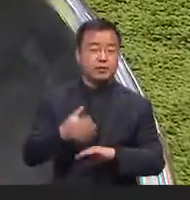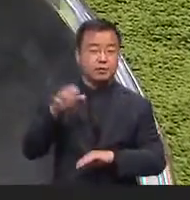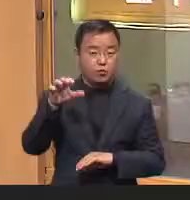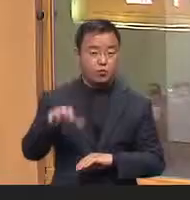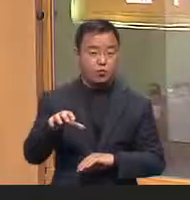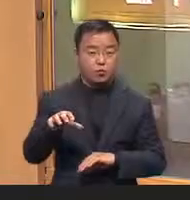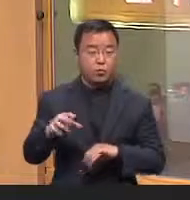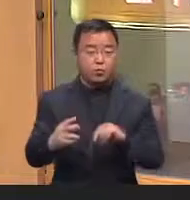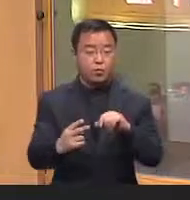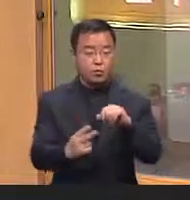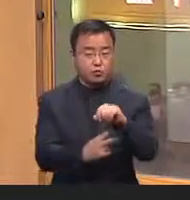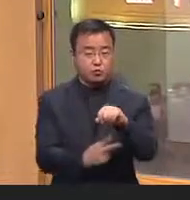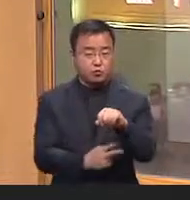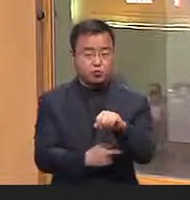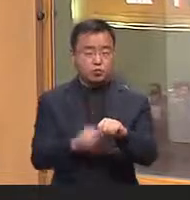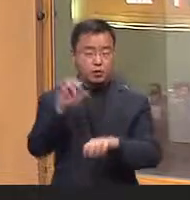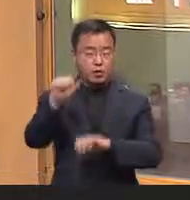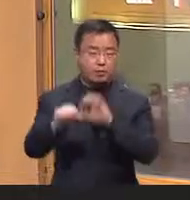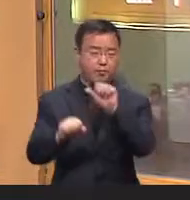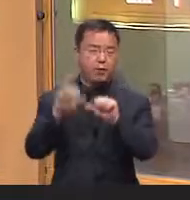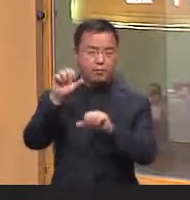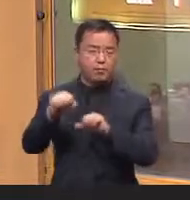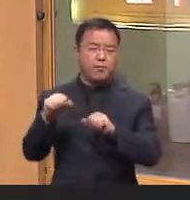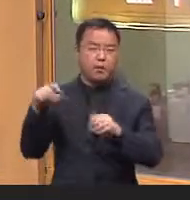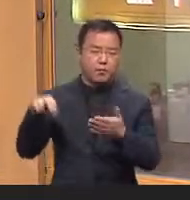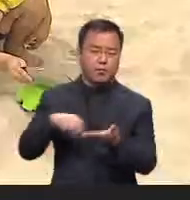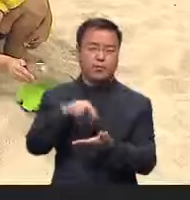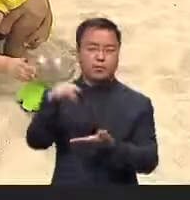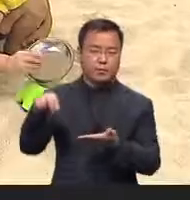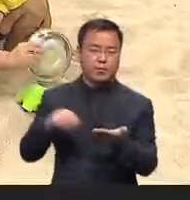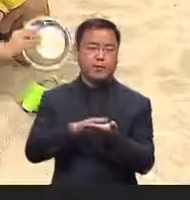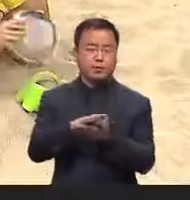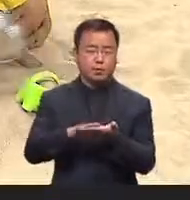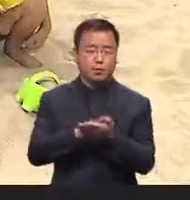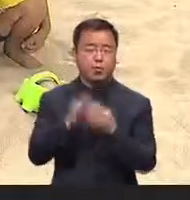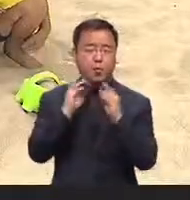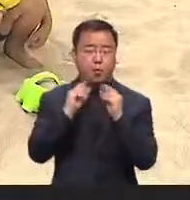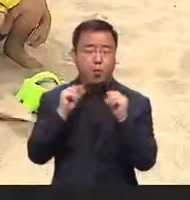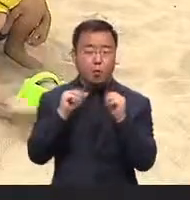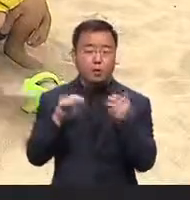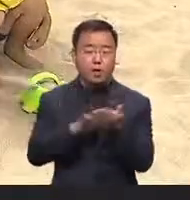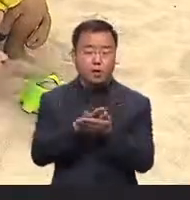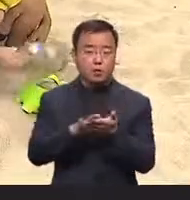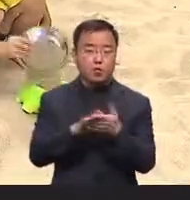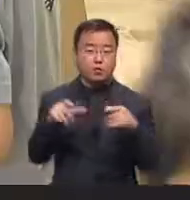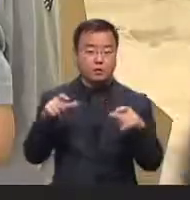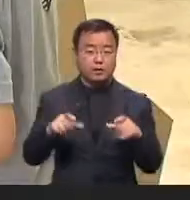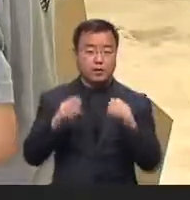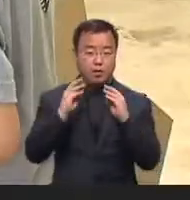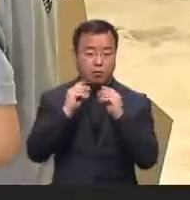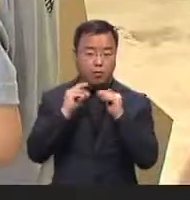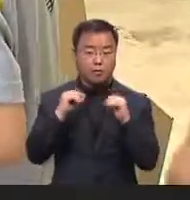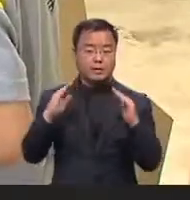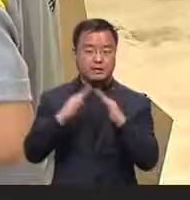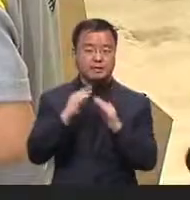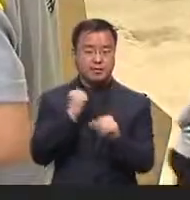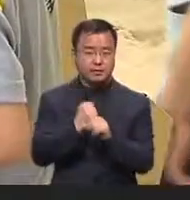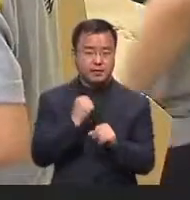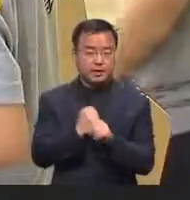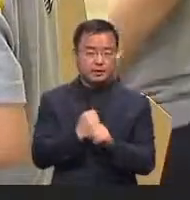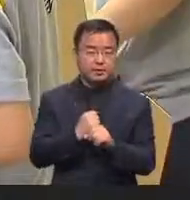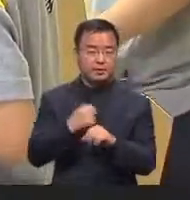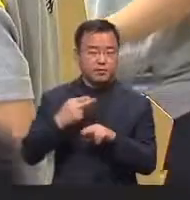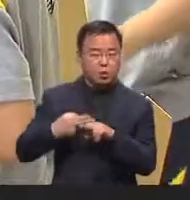구름다리를 건너며 이곳저곳을 뛰어다니고 모래놀이터 에선 모래 집을 만들고 소꿉장난